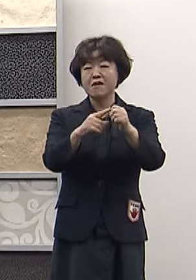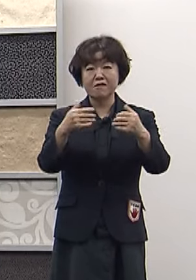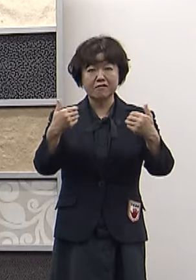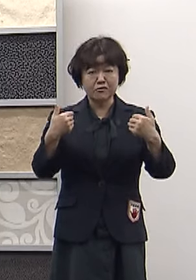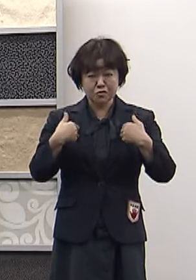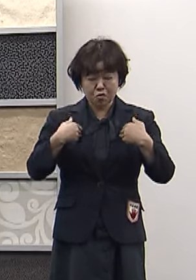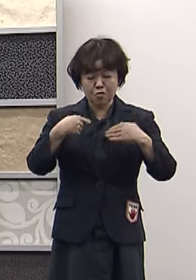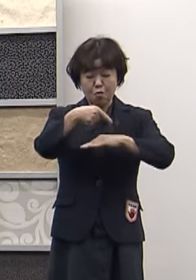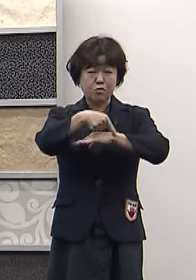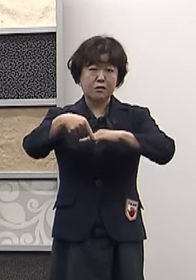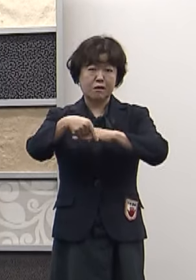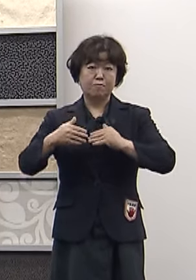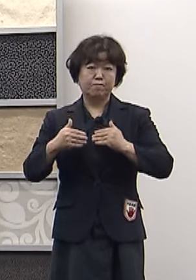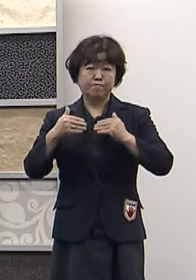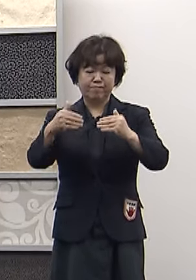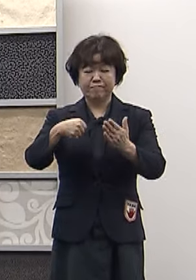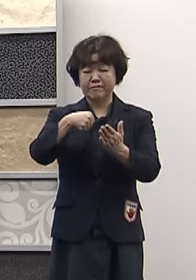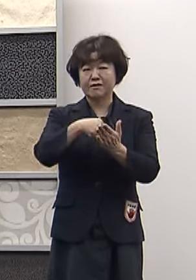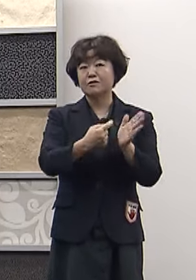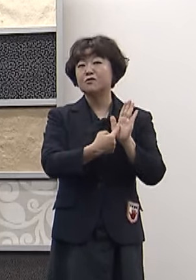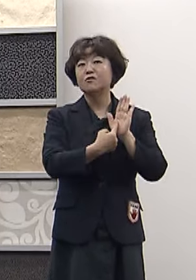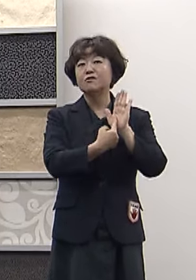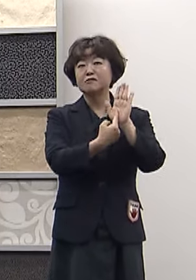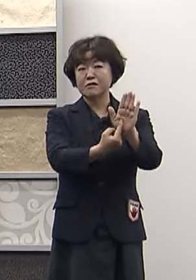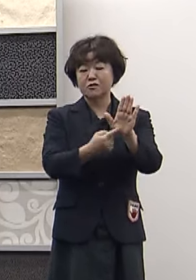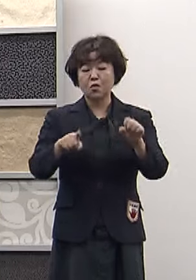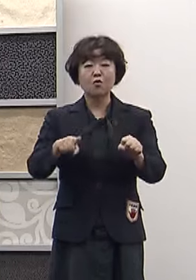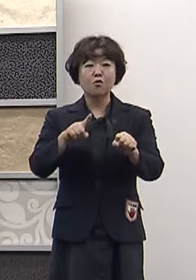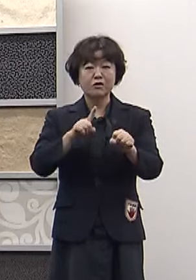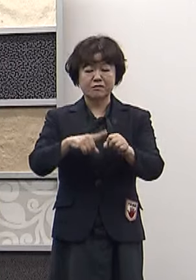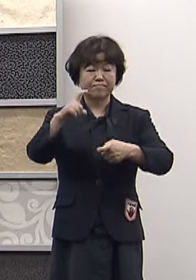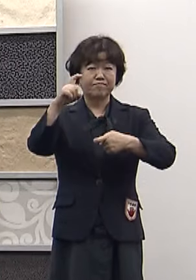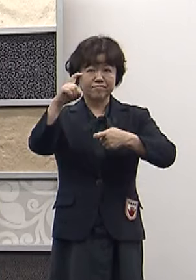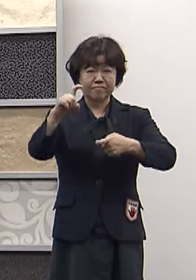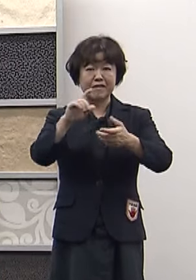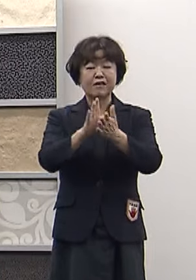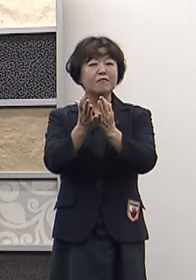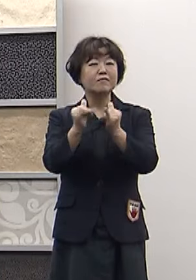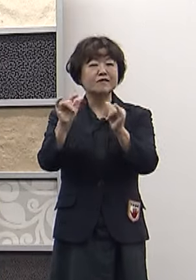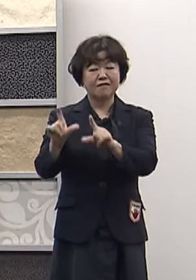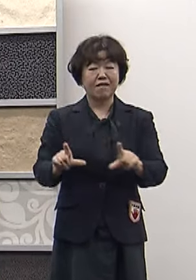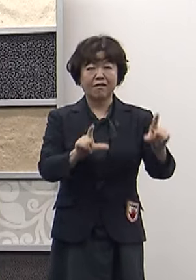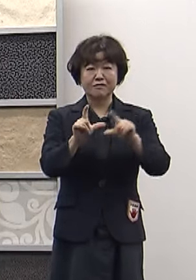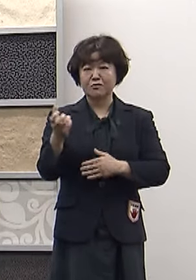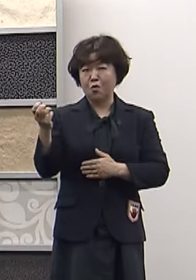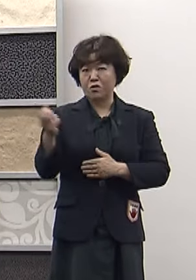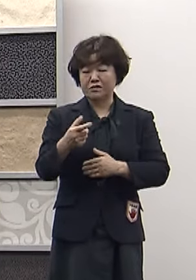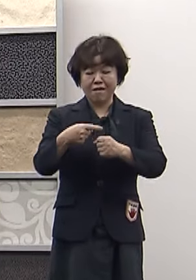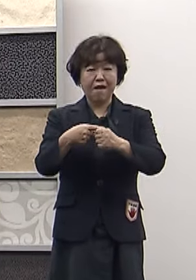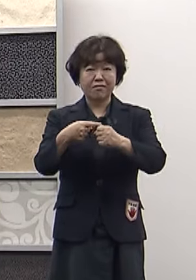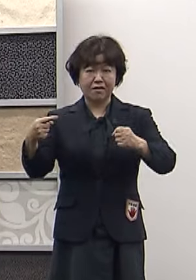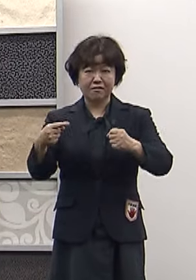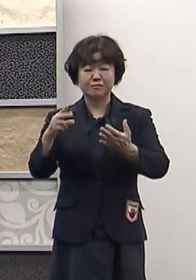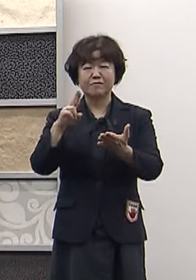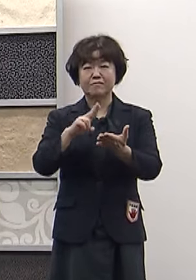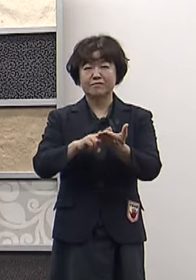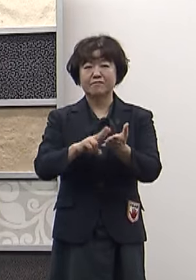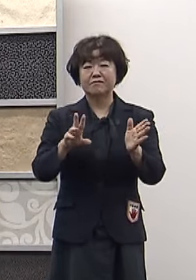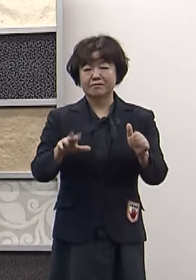必要施策を展開させる決意を示し、本年を、県民生活強靭化元年と、位置づけたところであります。